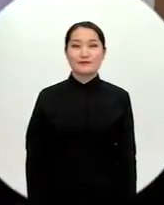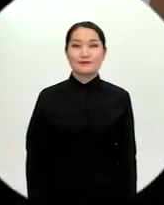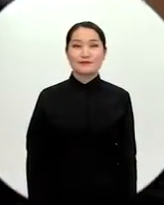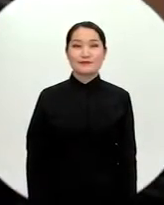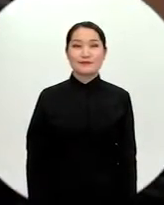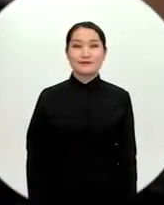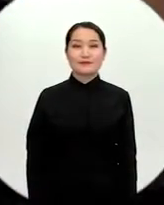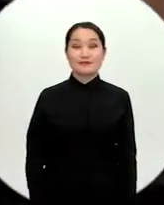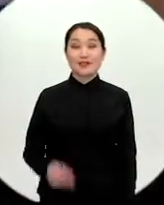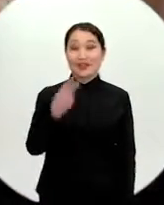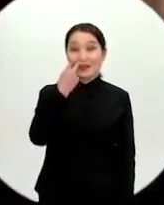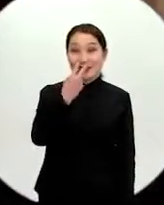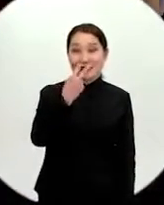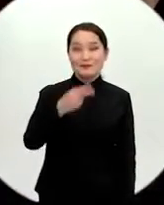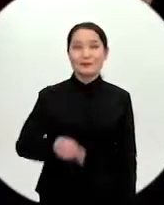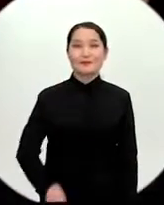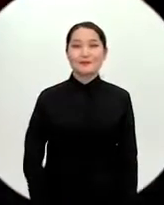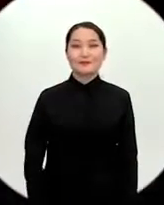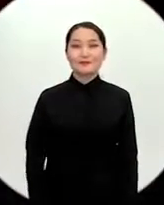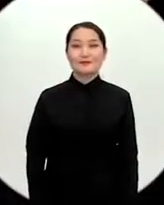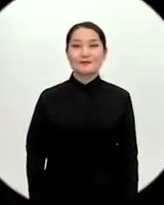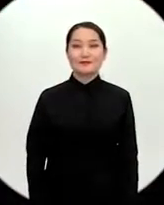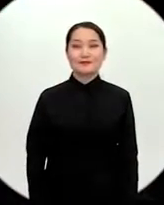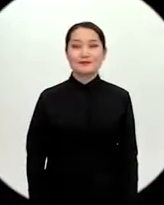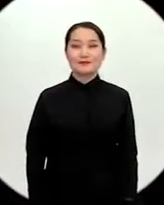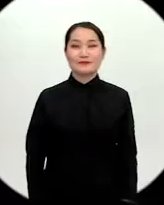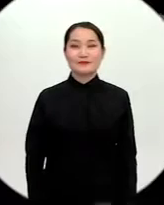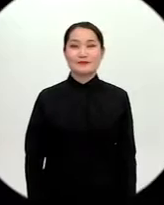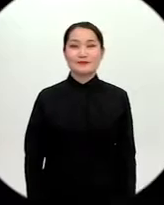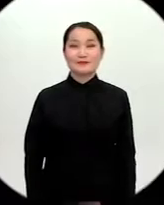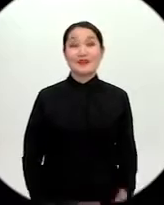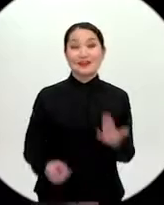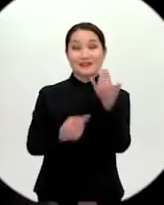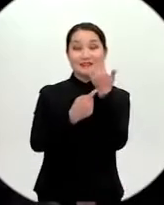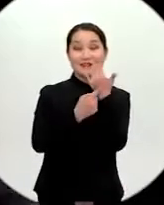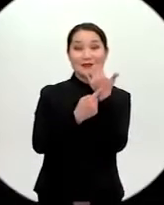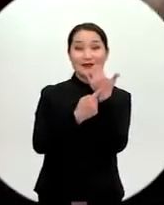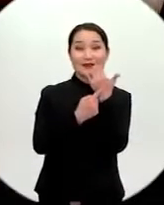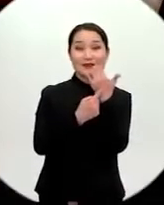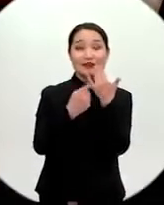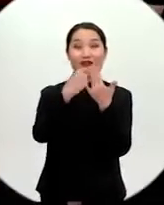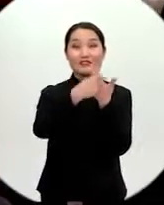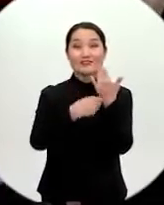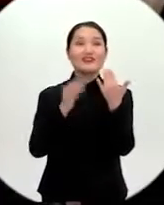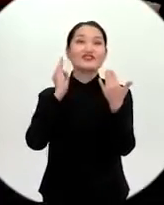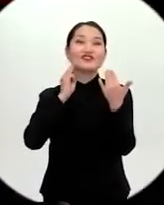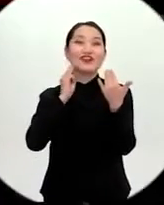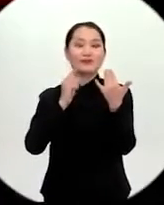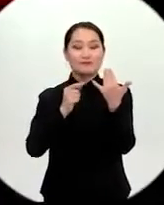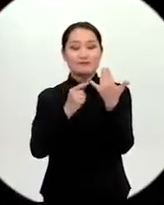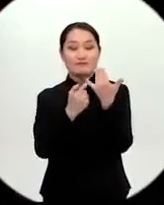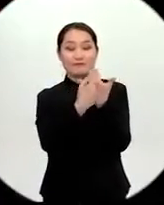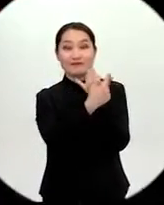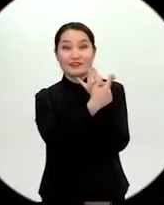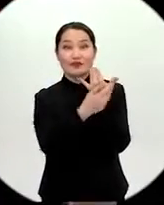За ингэсэн байдлаар эхлээ нугалчих нь. За тэгээд ингэ нугалчихлаар цэцэг маань өөрөө голдоо шар